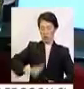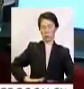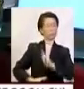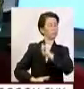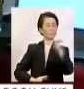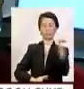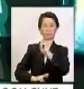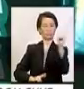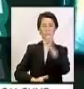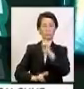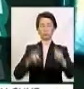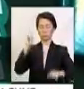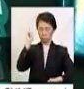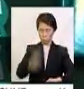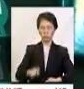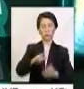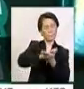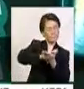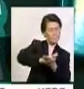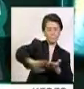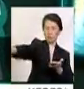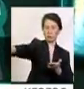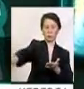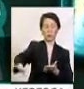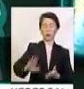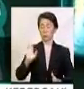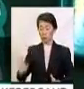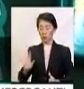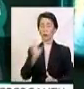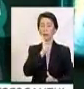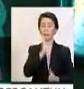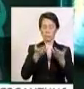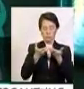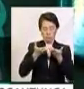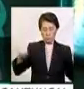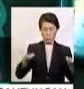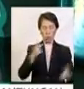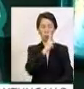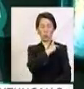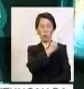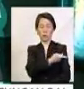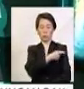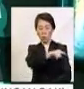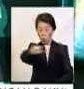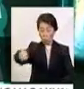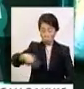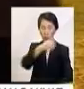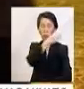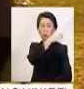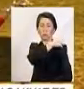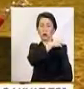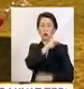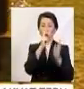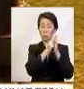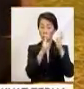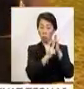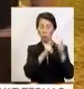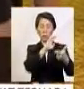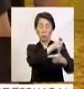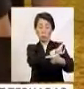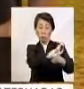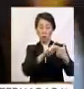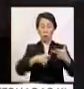lagi wujud dan perlu dibersihkan. Beliau berkata dengan mengasingkan kuasa dalam kalangan pegawai perundangan, eksekutif